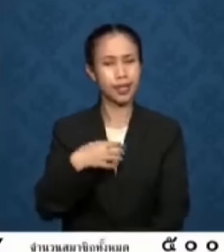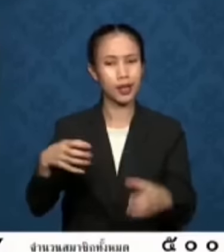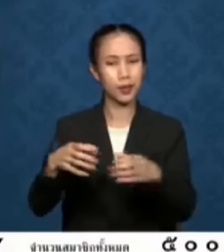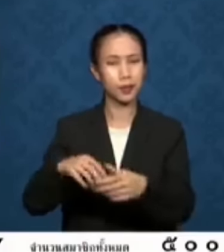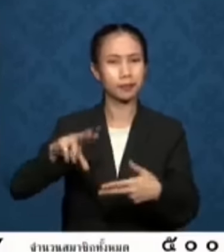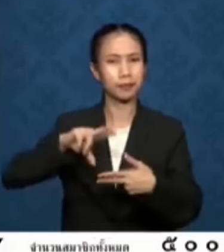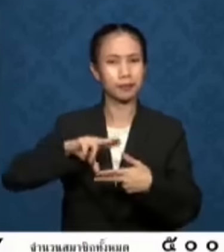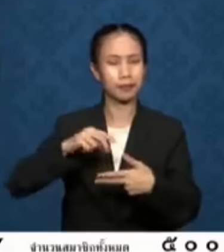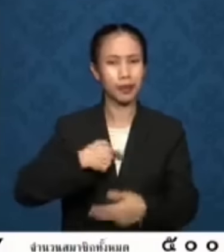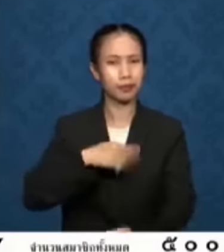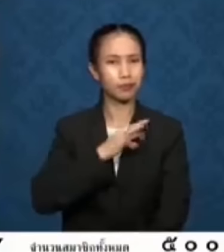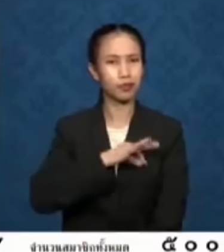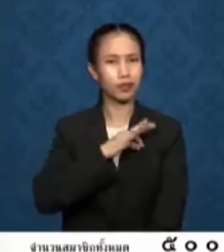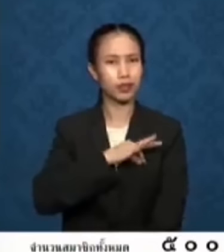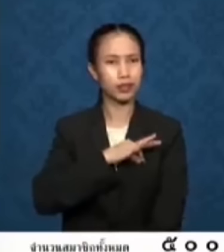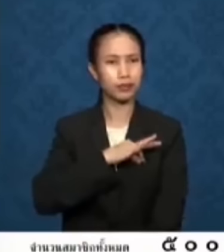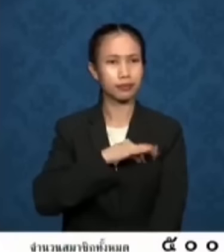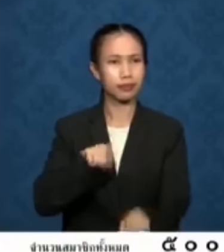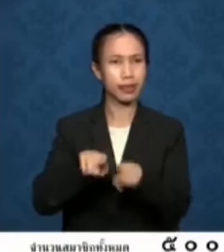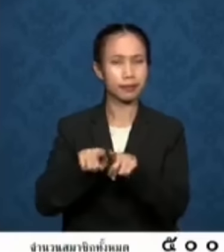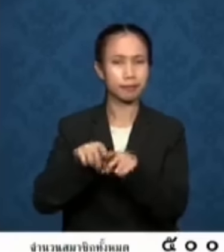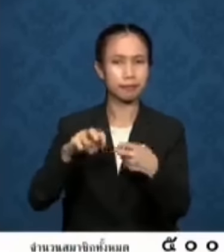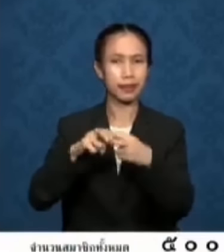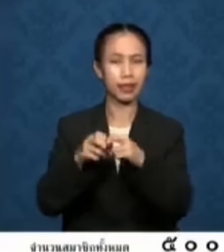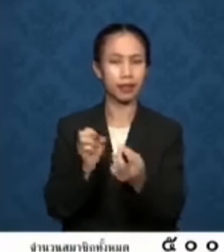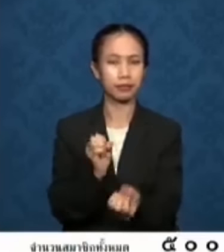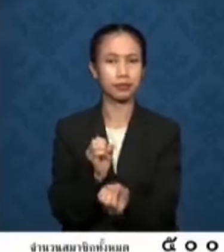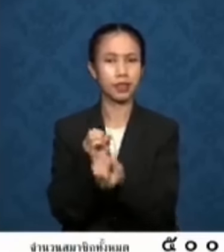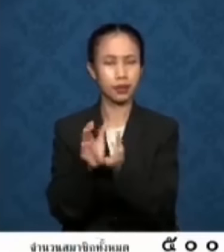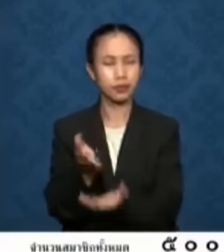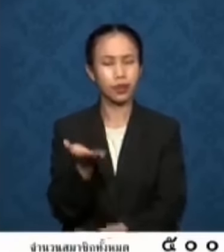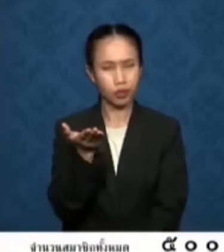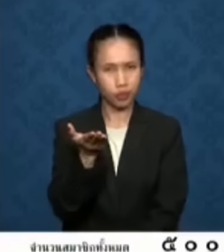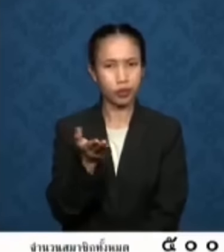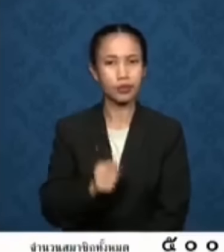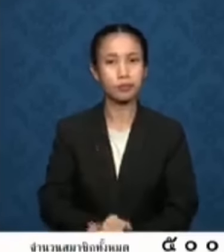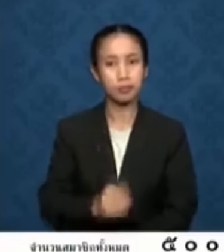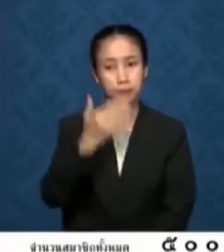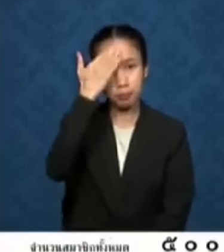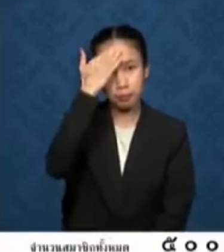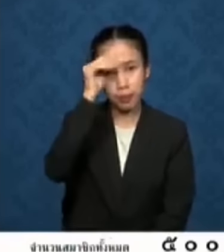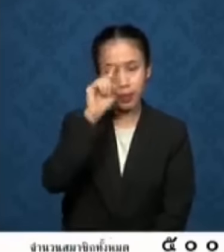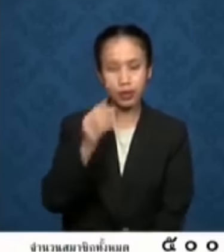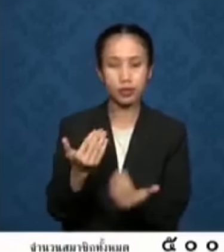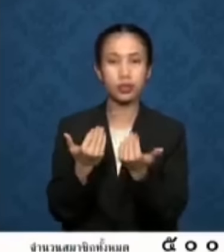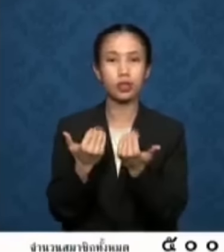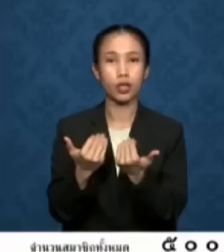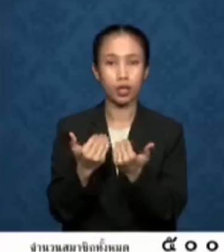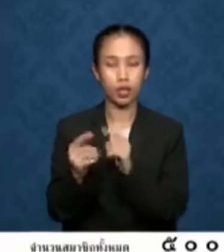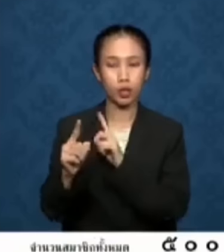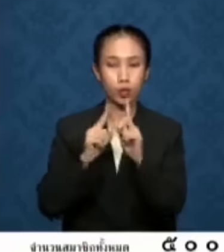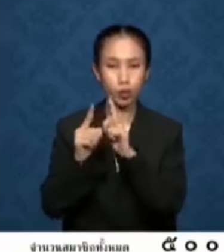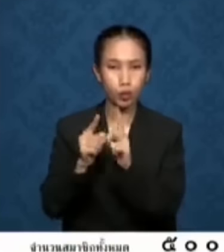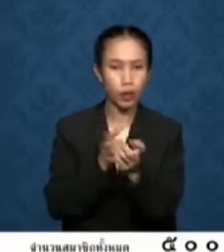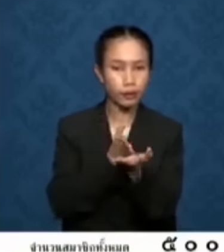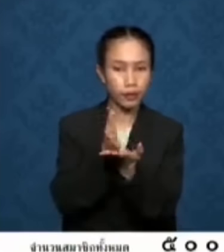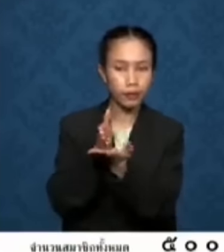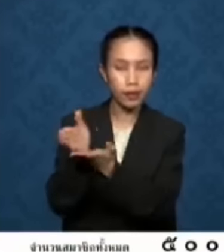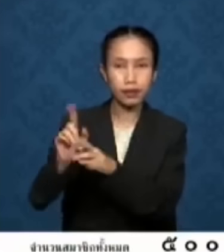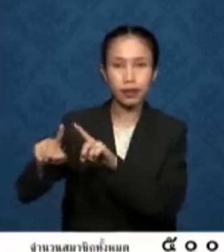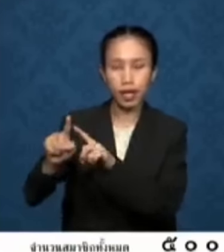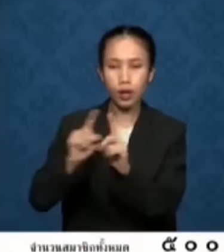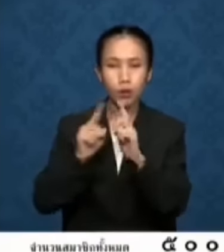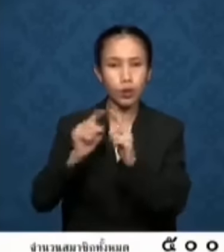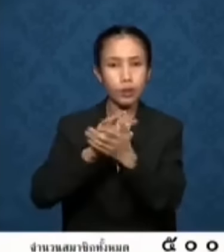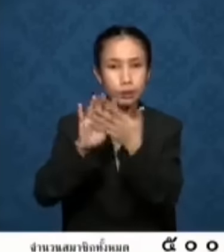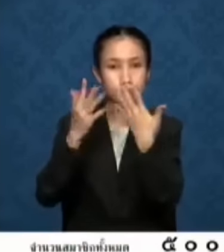ารัฐเรารู้สึกเราได้รับความเสียหายด้วยความเคารพท่านประธานจริงๆครับเพราะว่าตอนนี้เนี่ยได้ประสานกับทุกฝ่ายเรียบร้อยหม